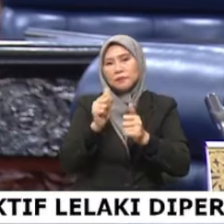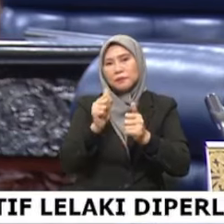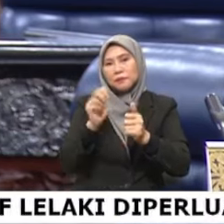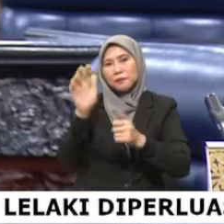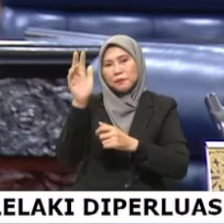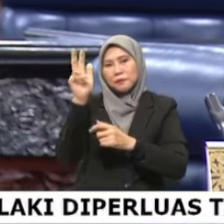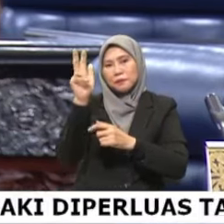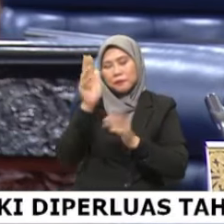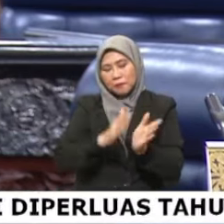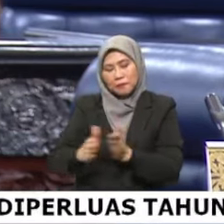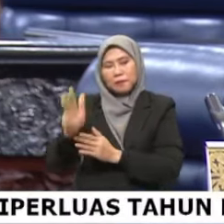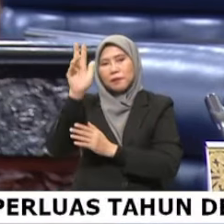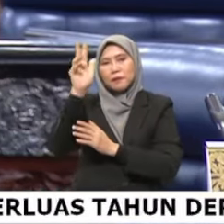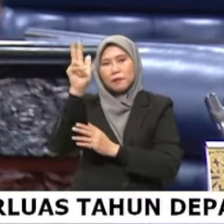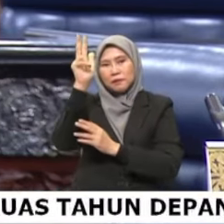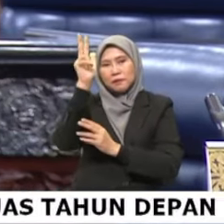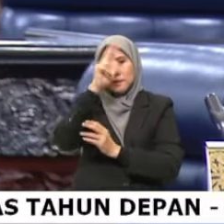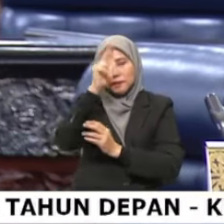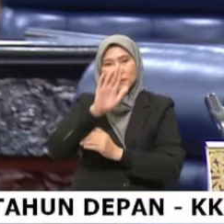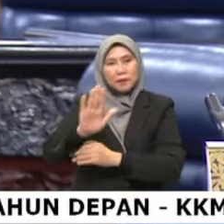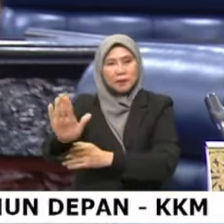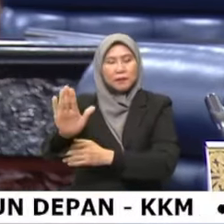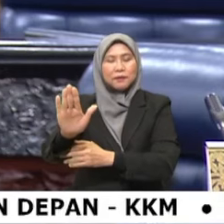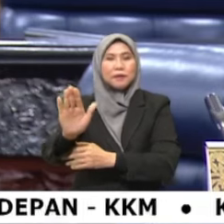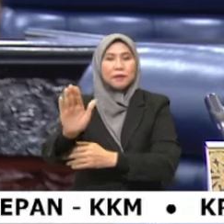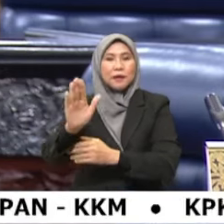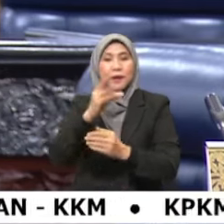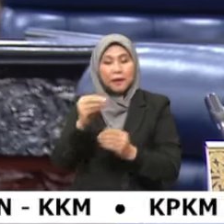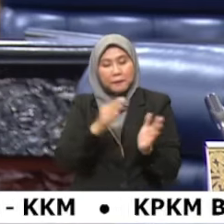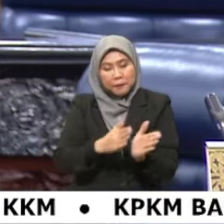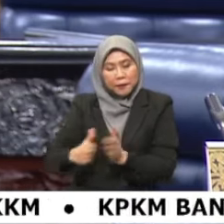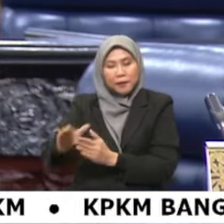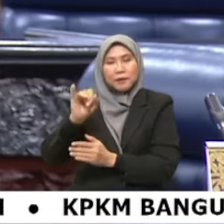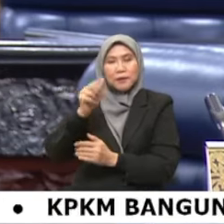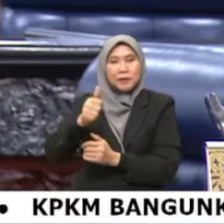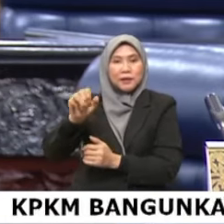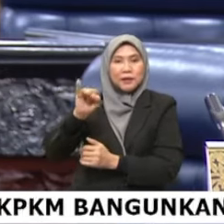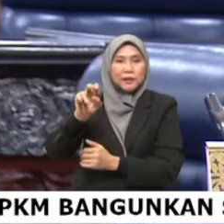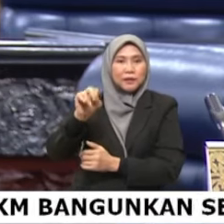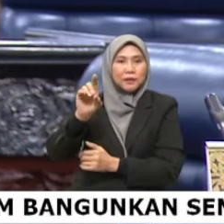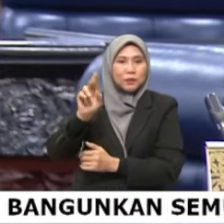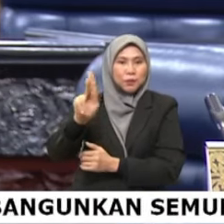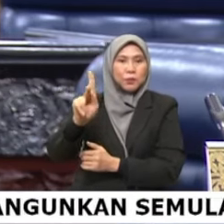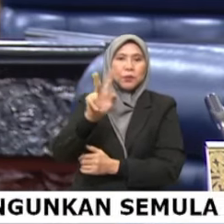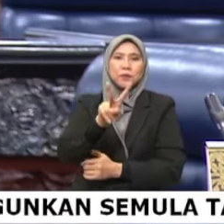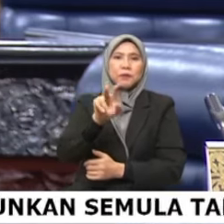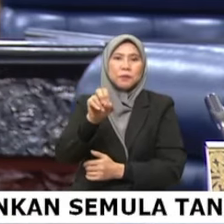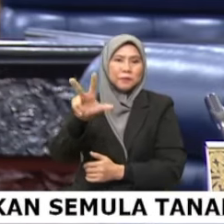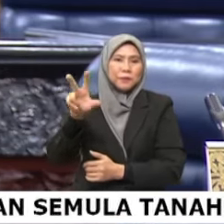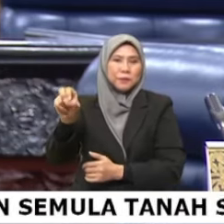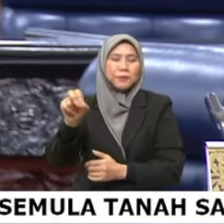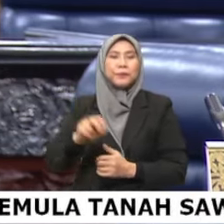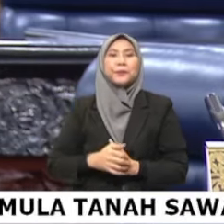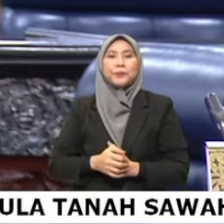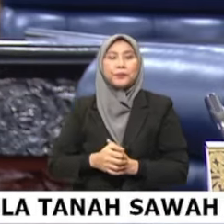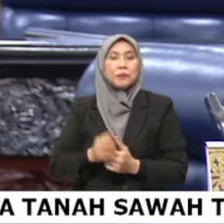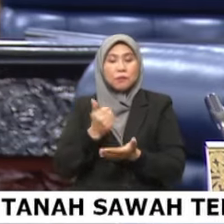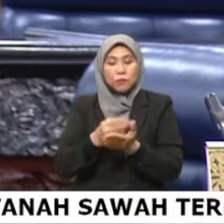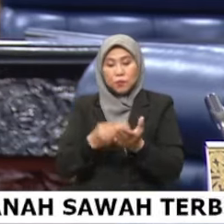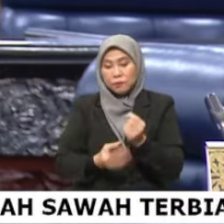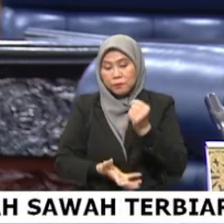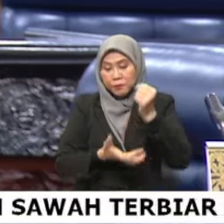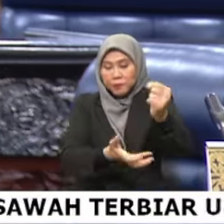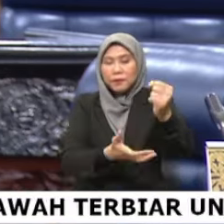Pelan Induk Perindustrian Baru 2030. Sebagai makluman, DIEF antara lain bertujuan membantu